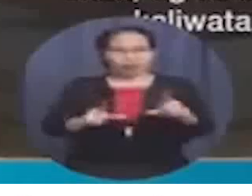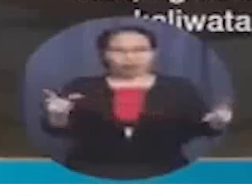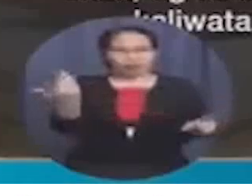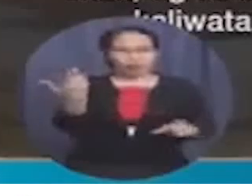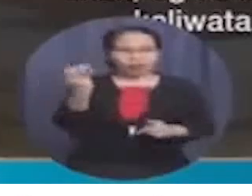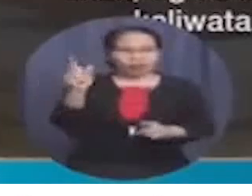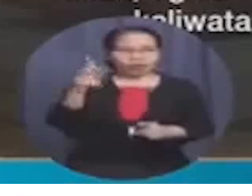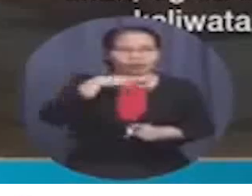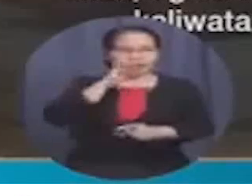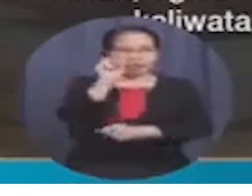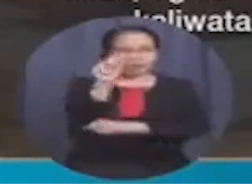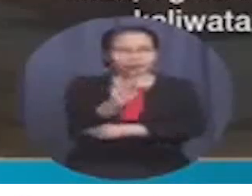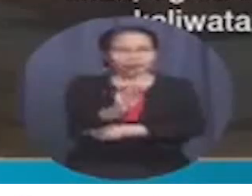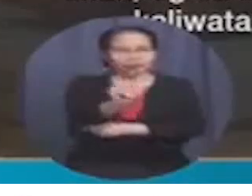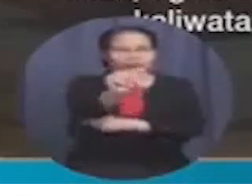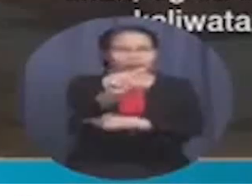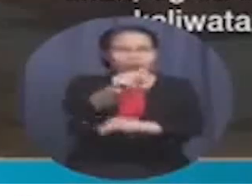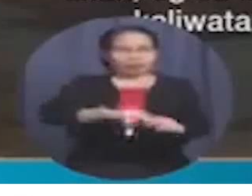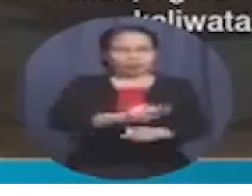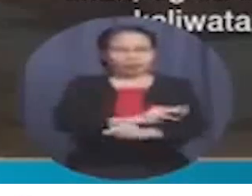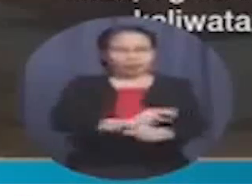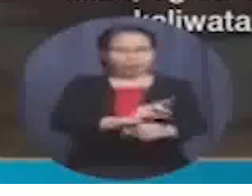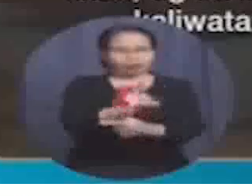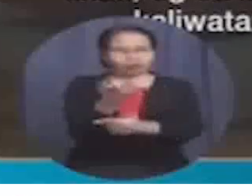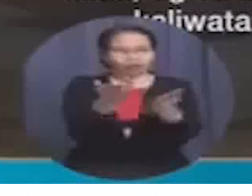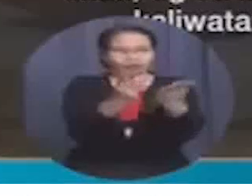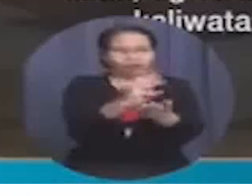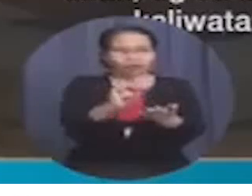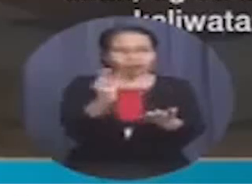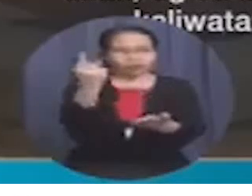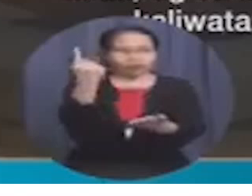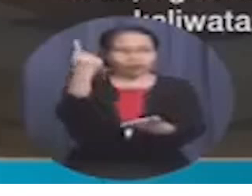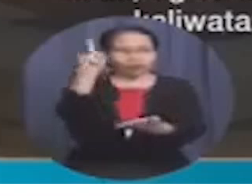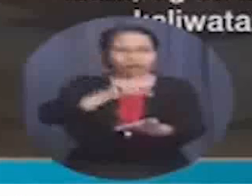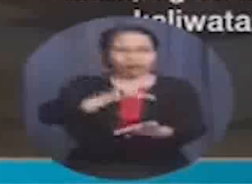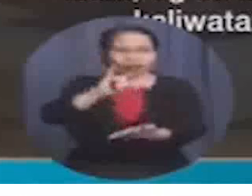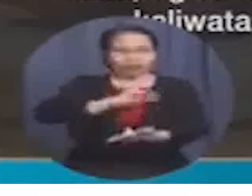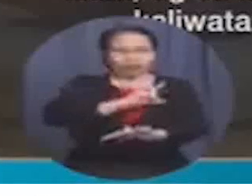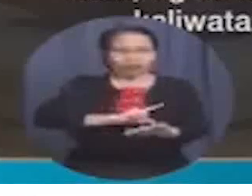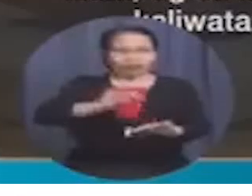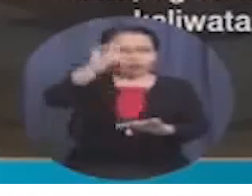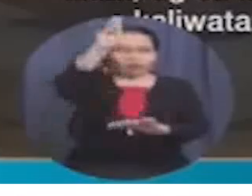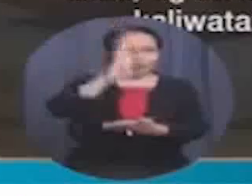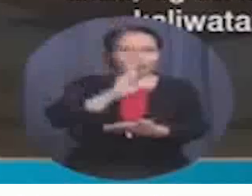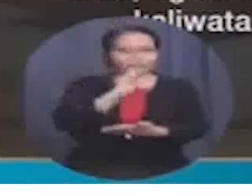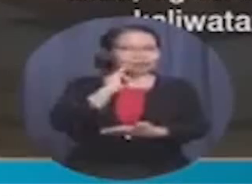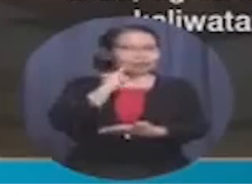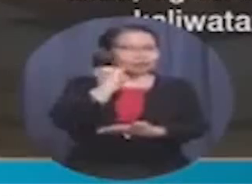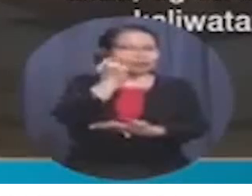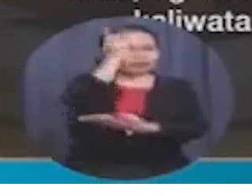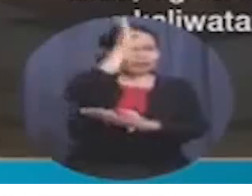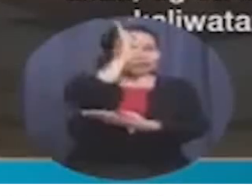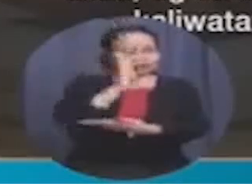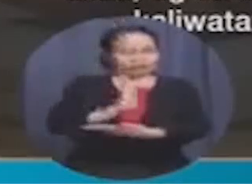imong kaugalingon kanila, ni magalagad kanila. Kay ako ang Ginoo nga imong Diyos, mao ang Diyos